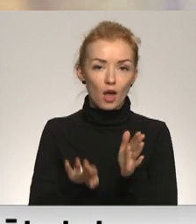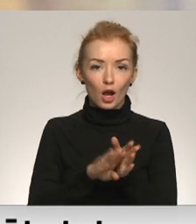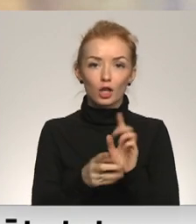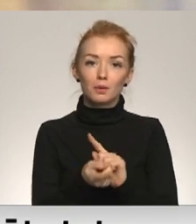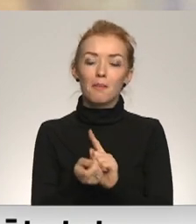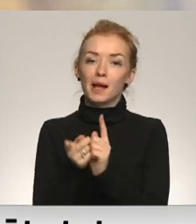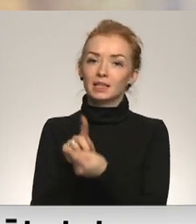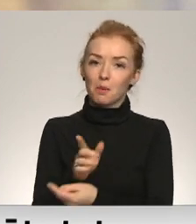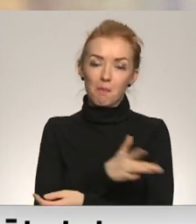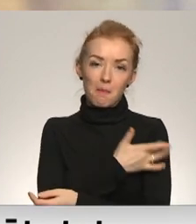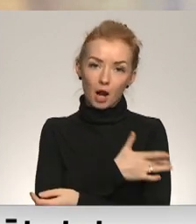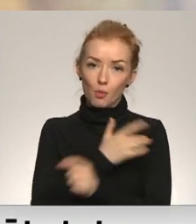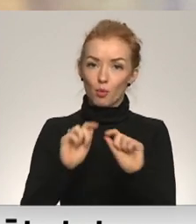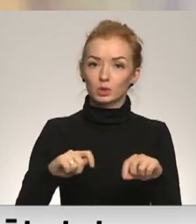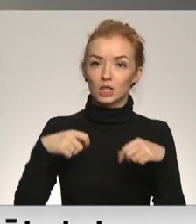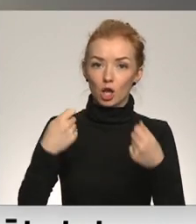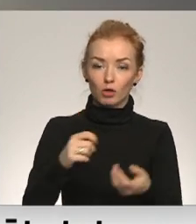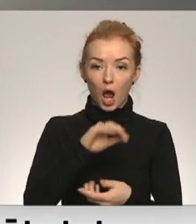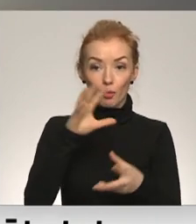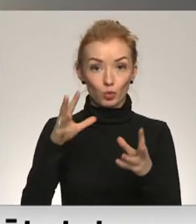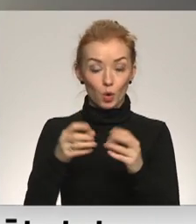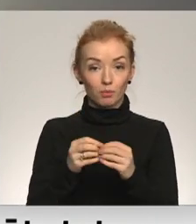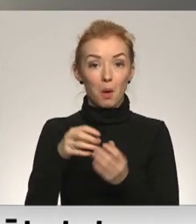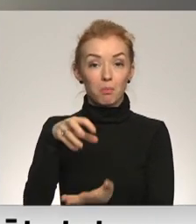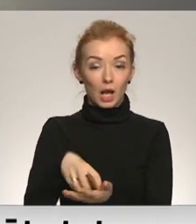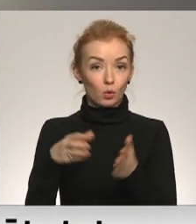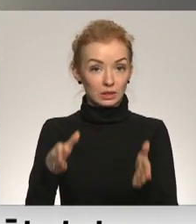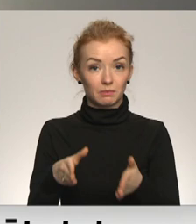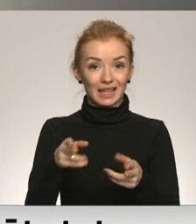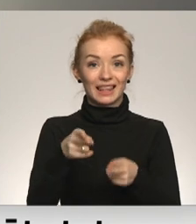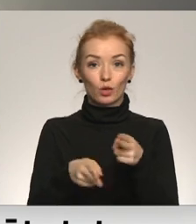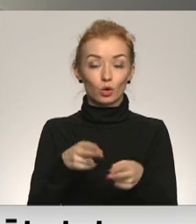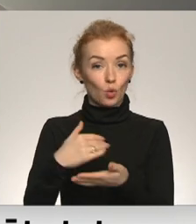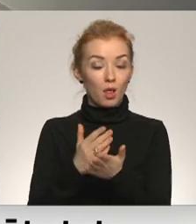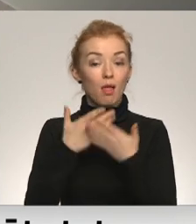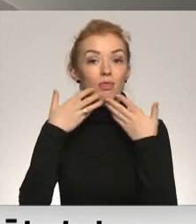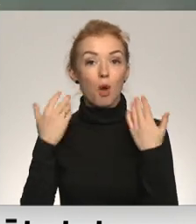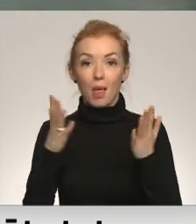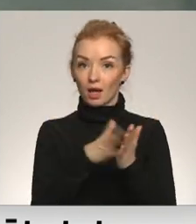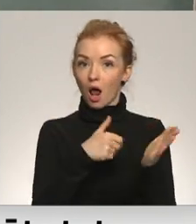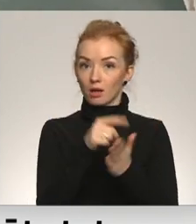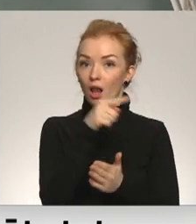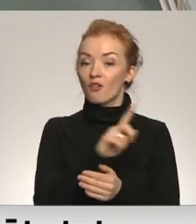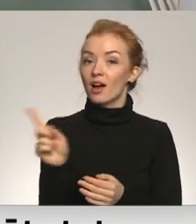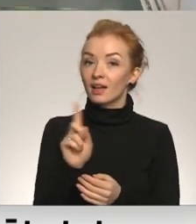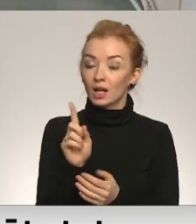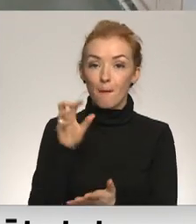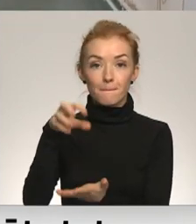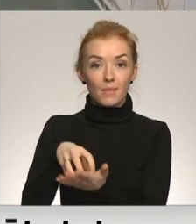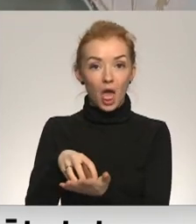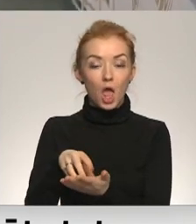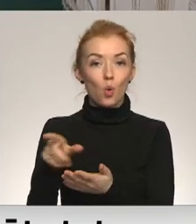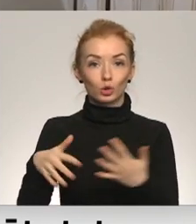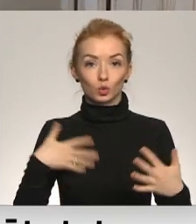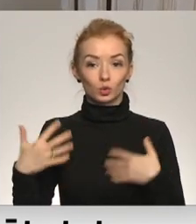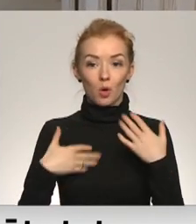mainīsies pakalpojumu sniegšanas apjoms. Preiļu slimnīcā ķirurģijas nodaļas nav, bet Krāslavā ir. Preiļos īpaši uztraukušies